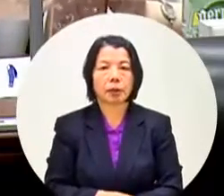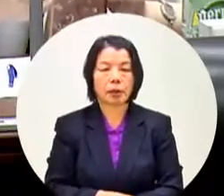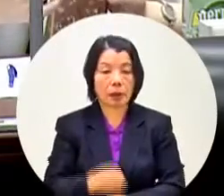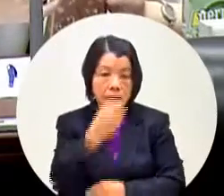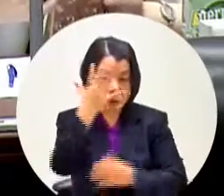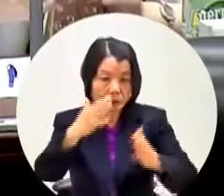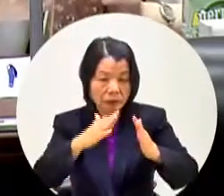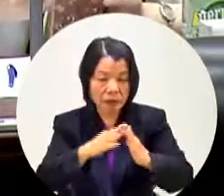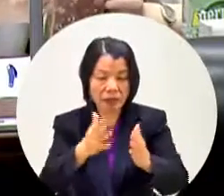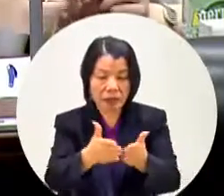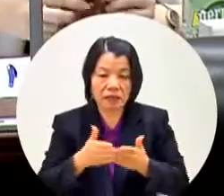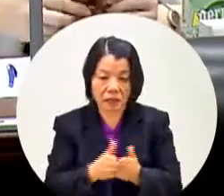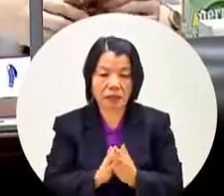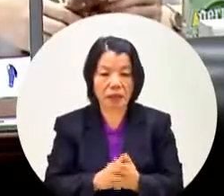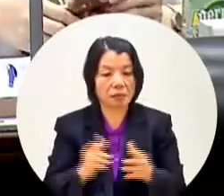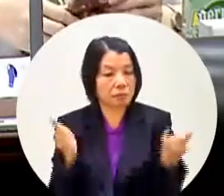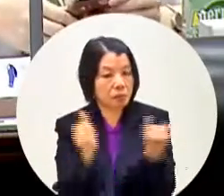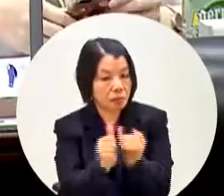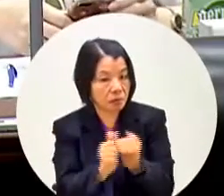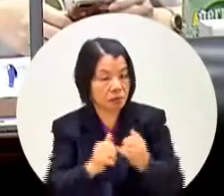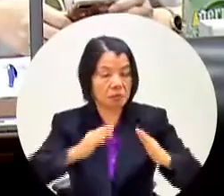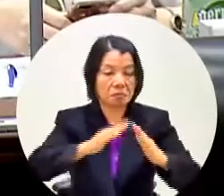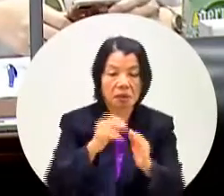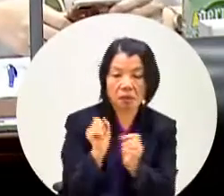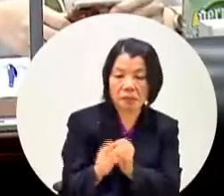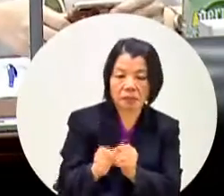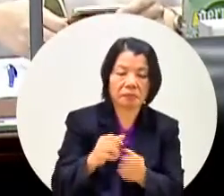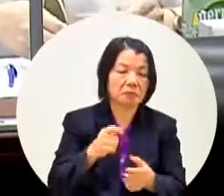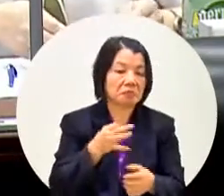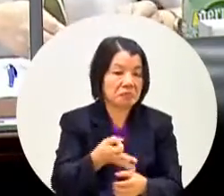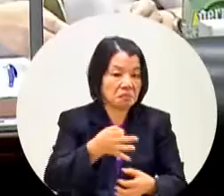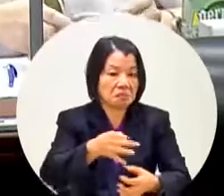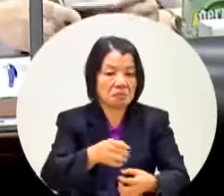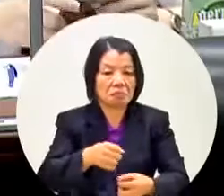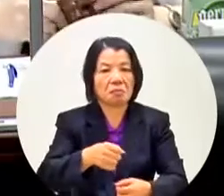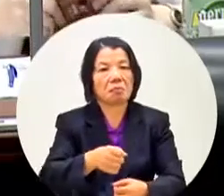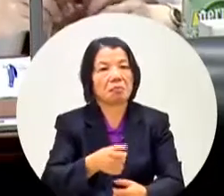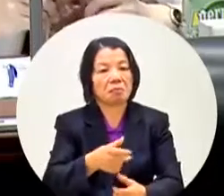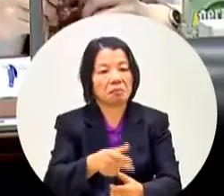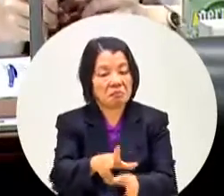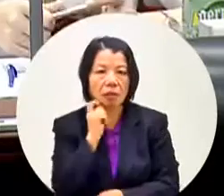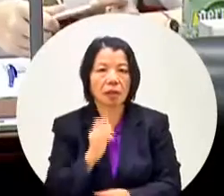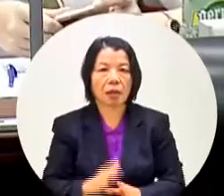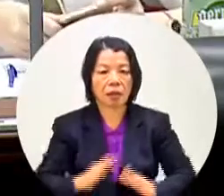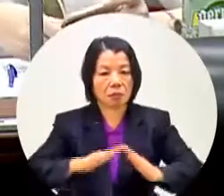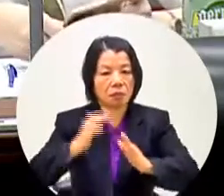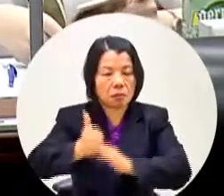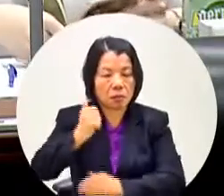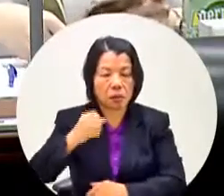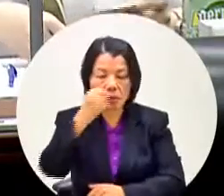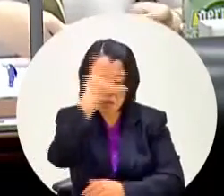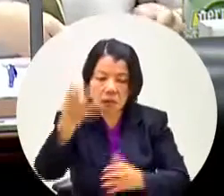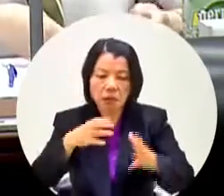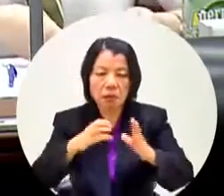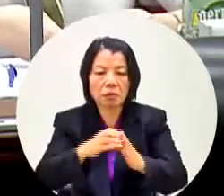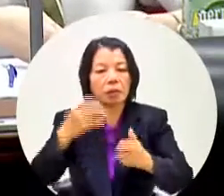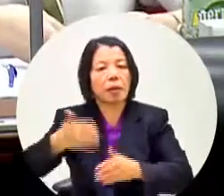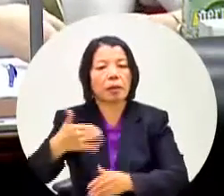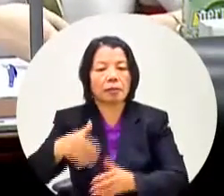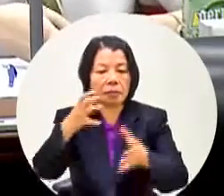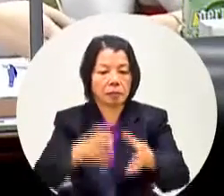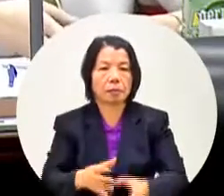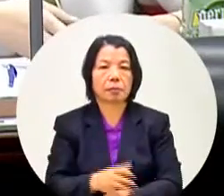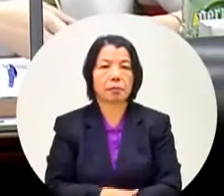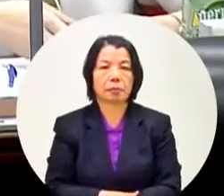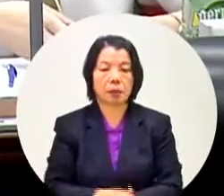方好文化消费的一些经济活动，这样可以吗？ 是 好，谢谢文化局长。好，再来针对87期四地从化